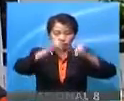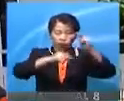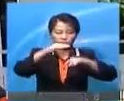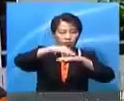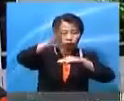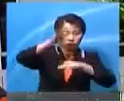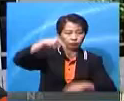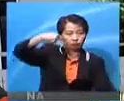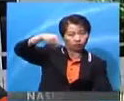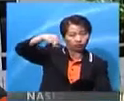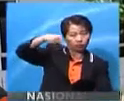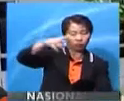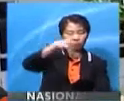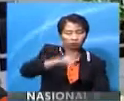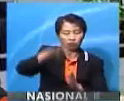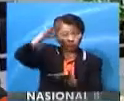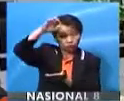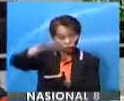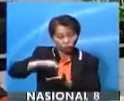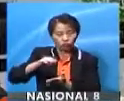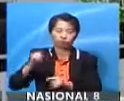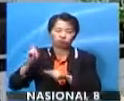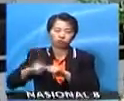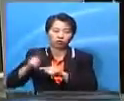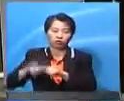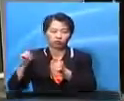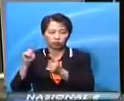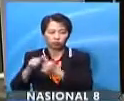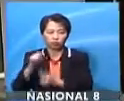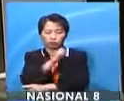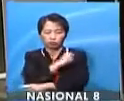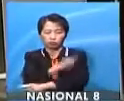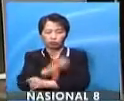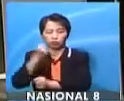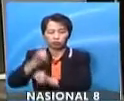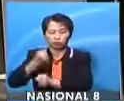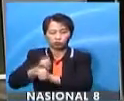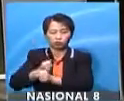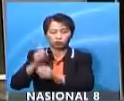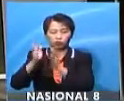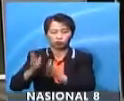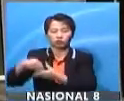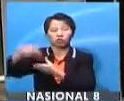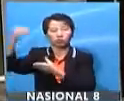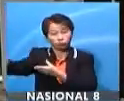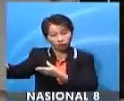berkualiti sekaligus mengurangkan kebergantungan kepada tenaga kerja asing.